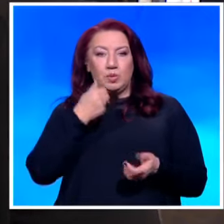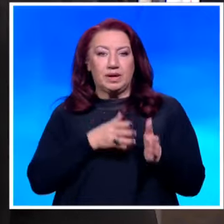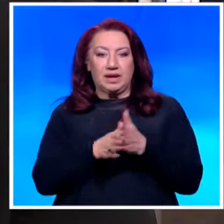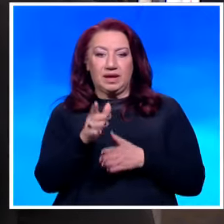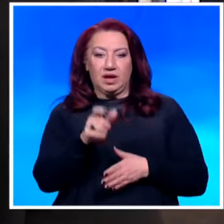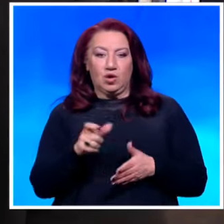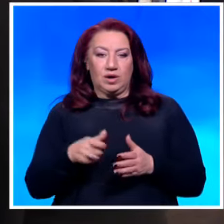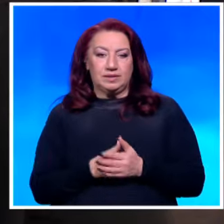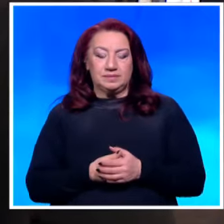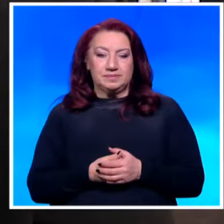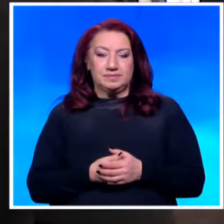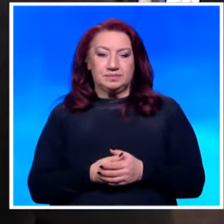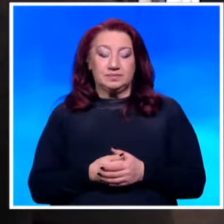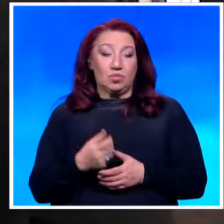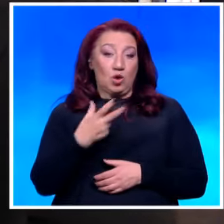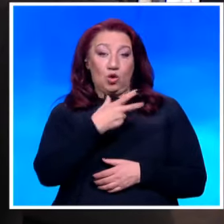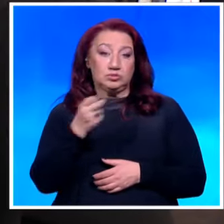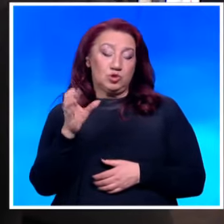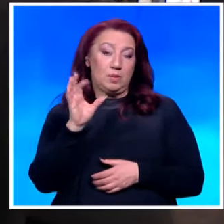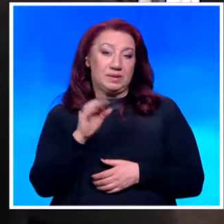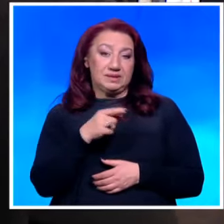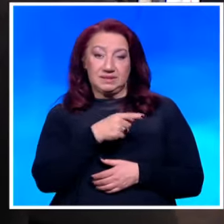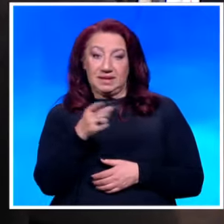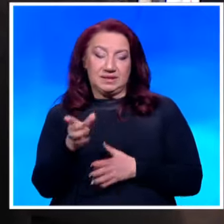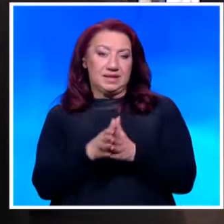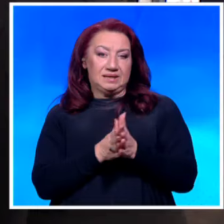мисля, че са вече тези хора, чието истории